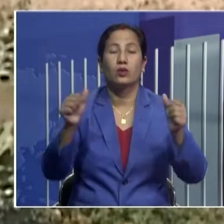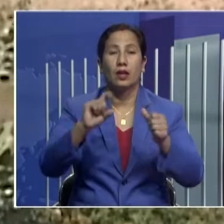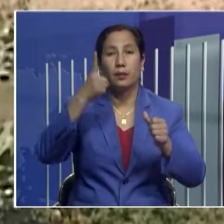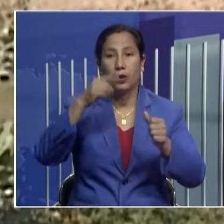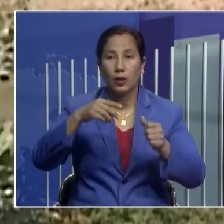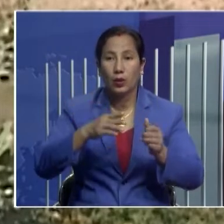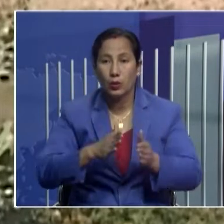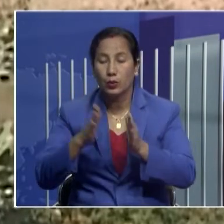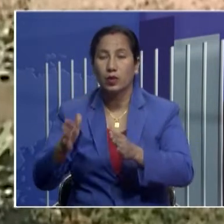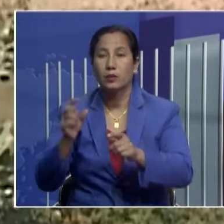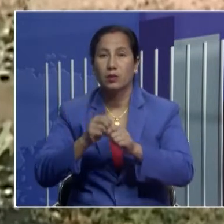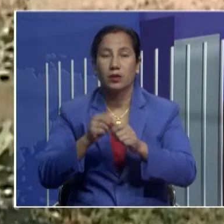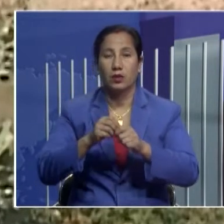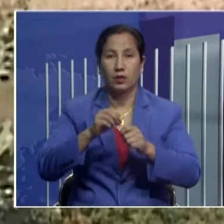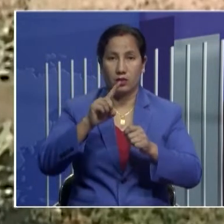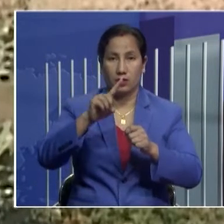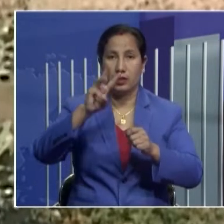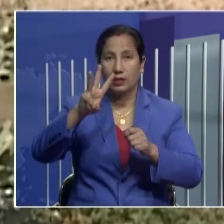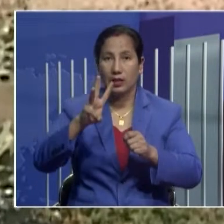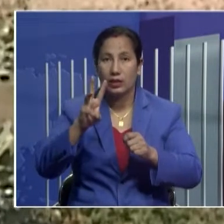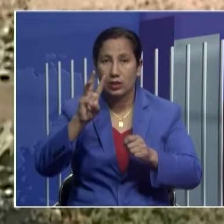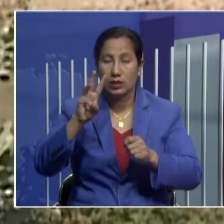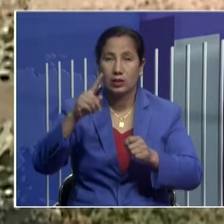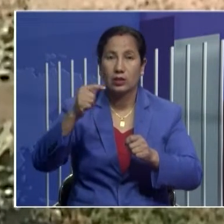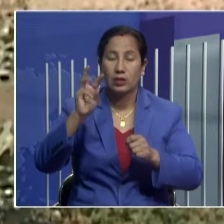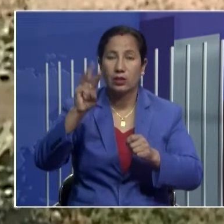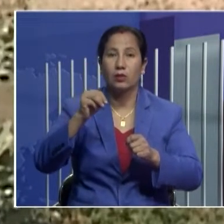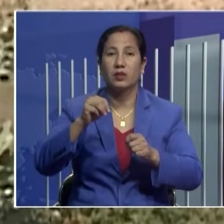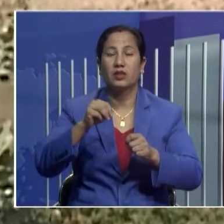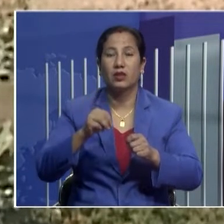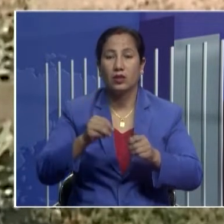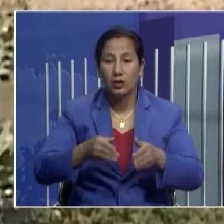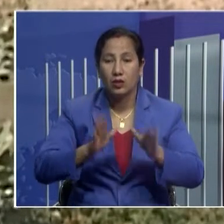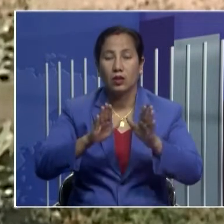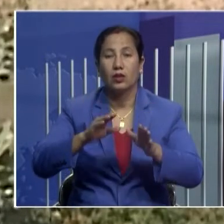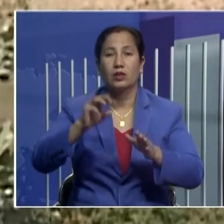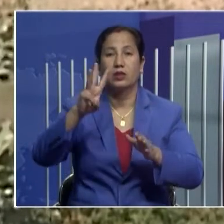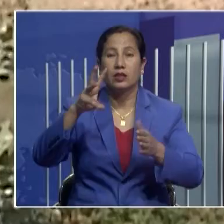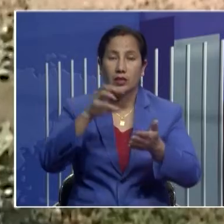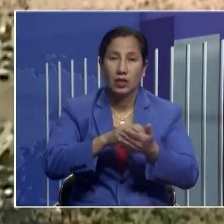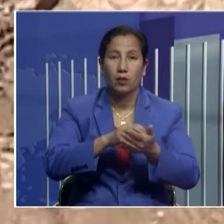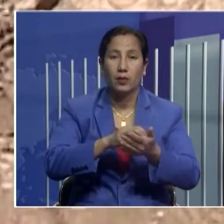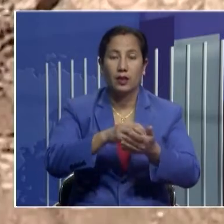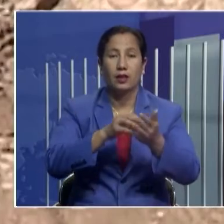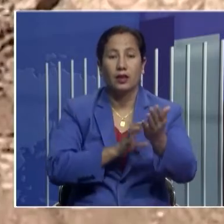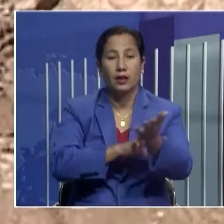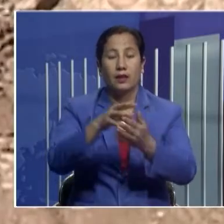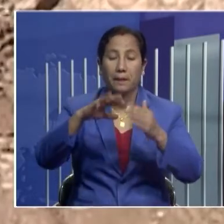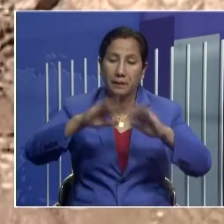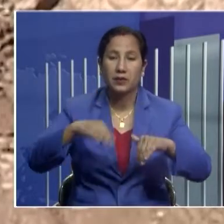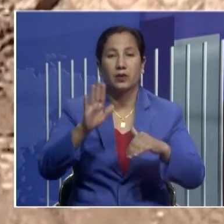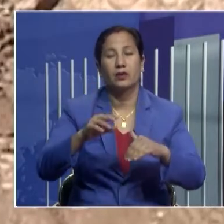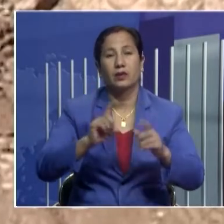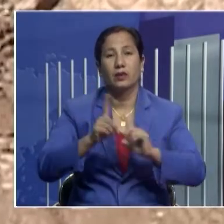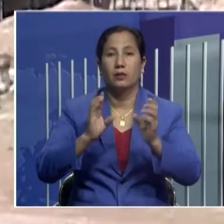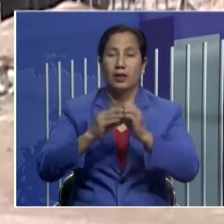पहिलो चरणमा निर्माण गरिएको 13 किलोमिटर नहरको तिल्केनी खण्डमा 3 ठाउँमा नहर भत्किएको छ। बेदकोट